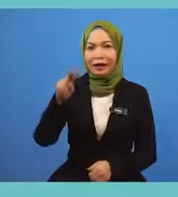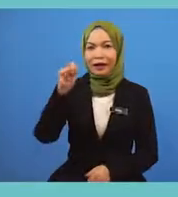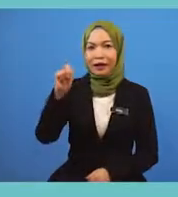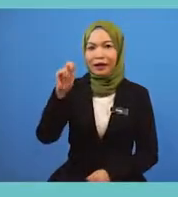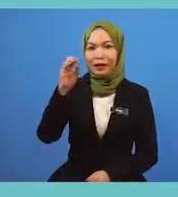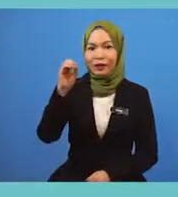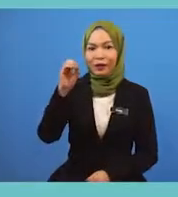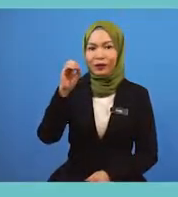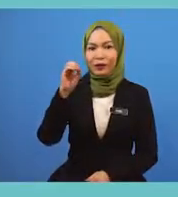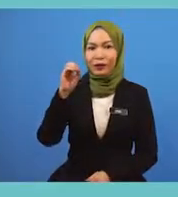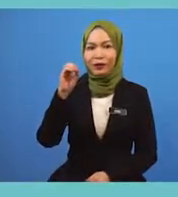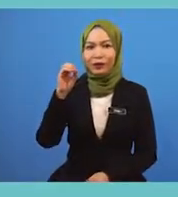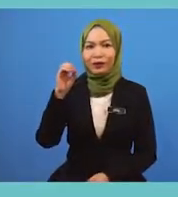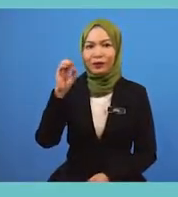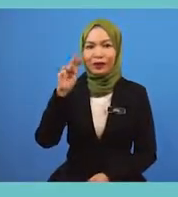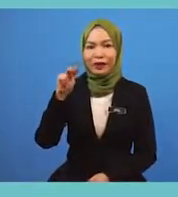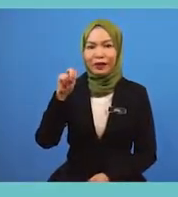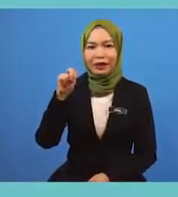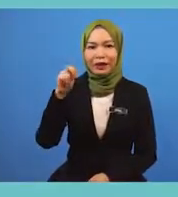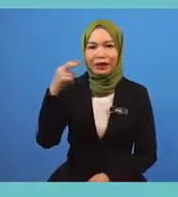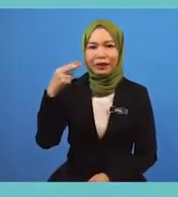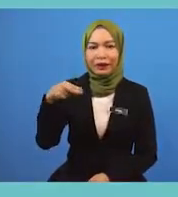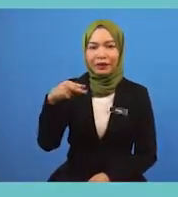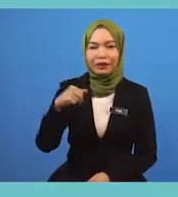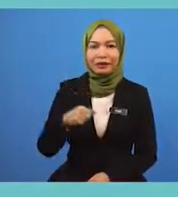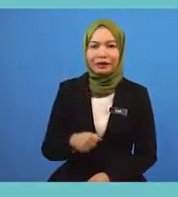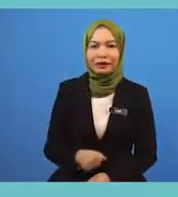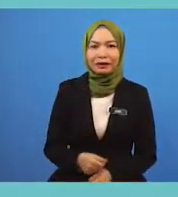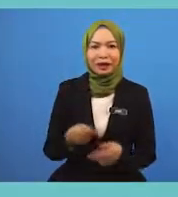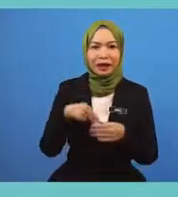NaOH menghasilkan natrium nitrat